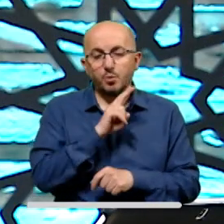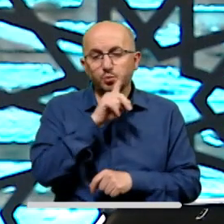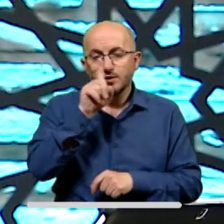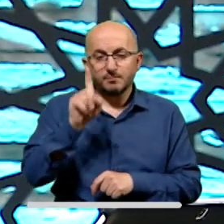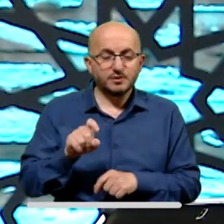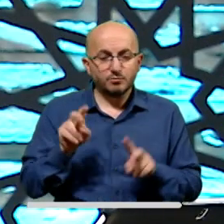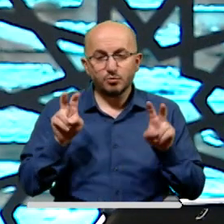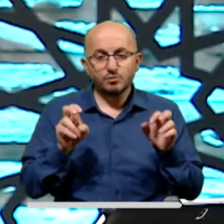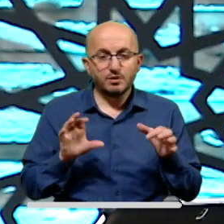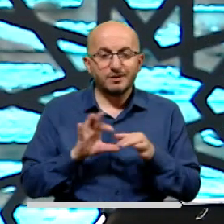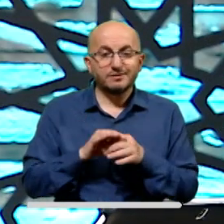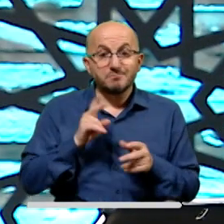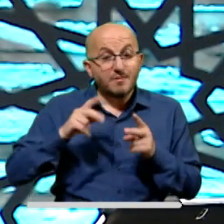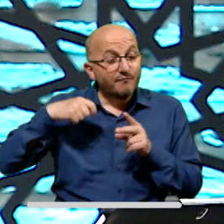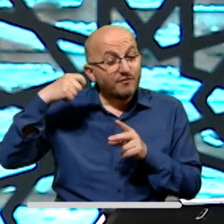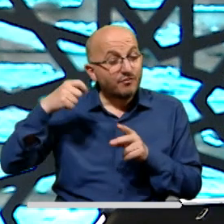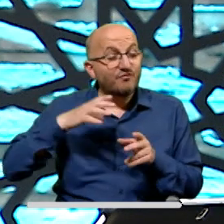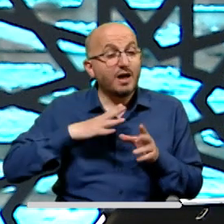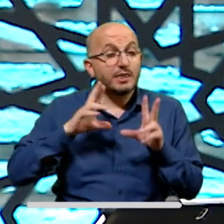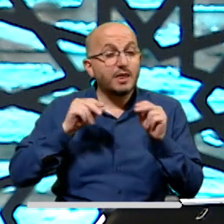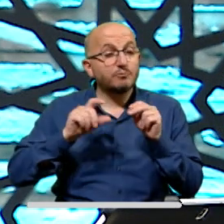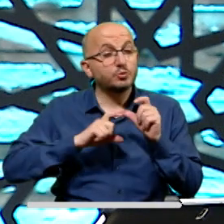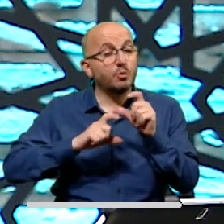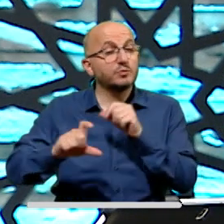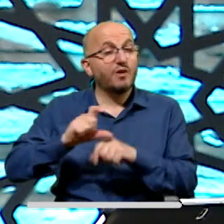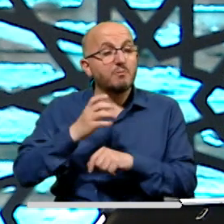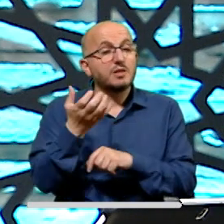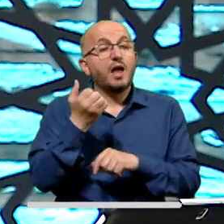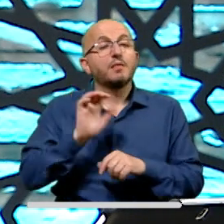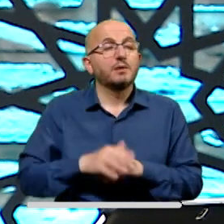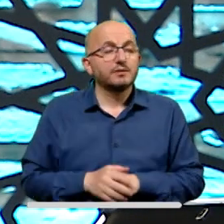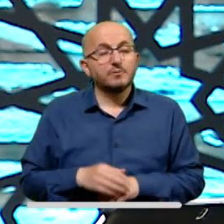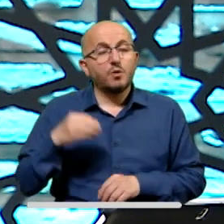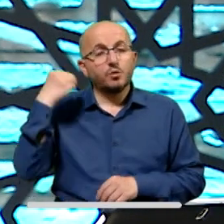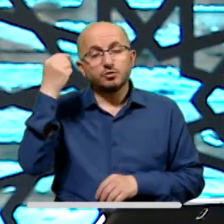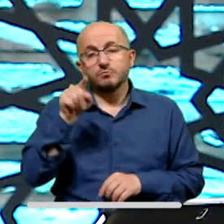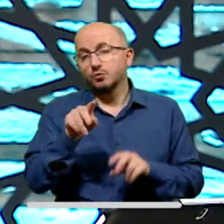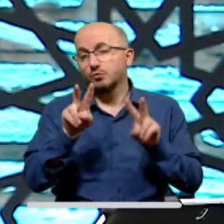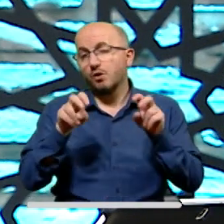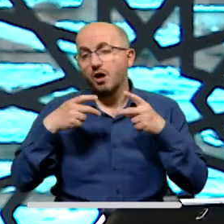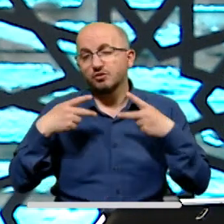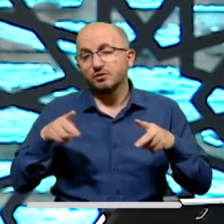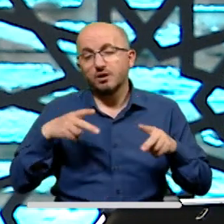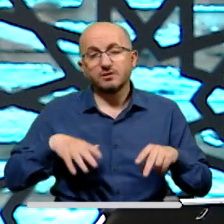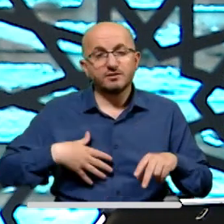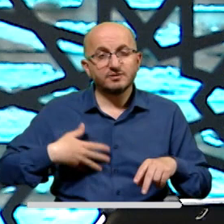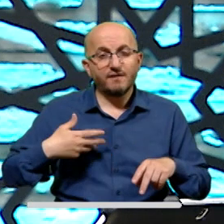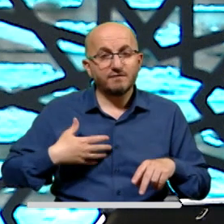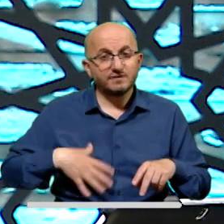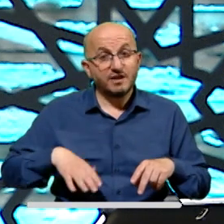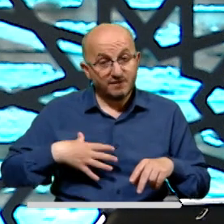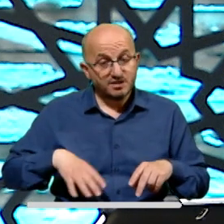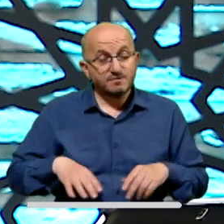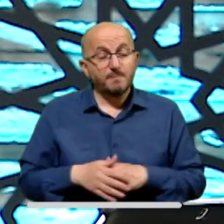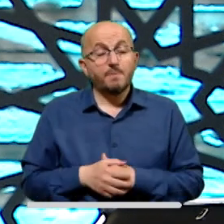bazı videolarınız var Ancak tam sorumun cevabını alamadım diyor hocamız bu konuyu izah ederse sevinirim viyop üzerinden